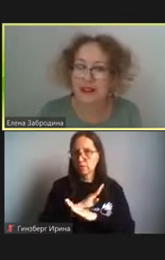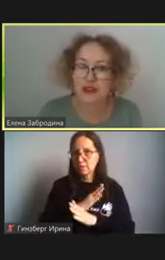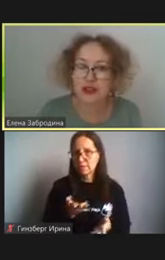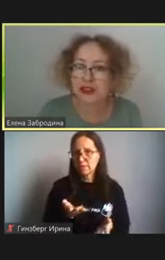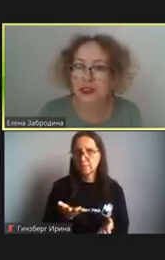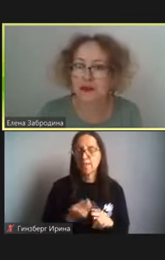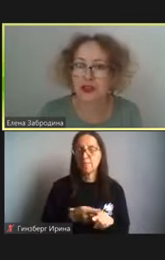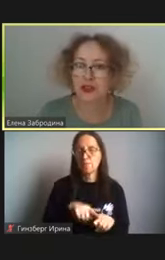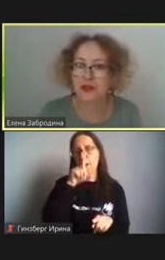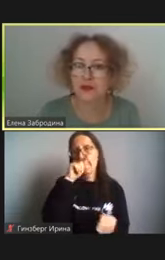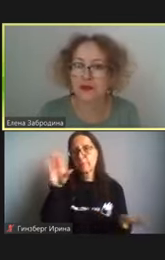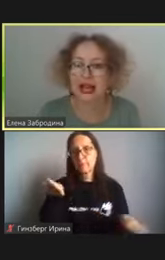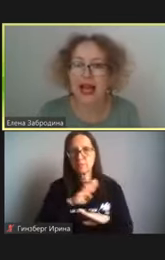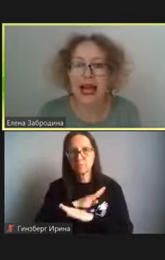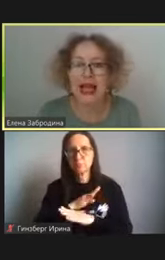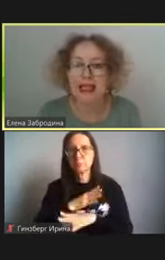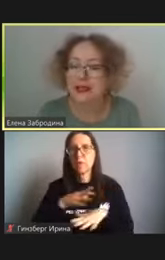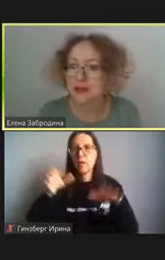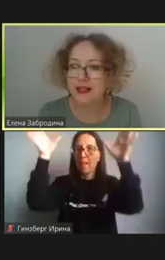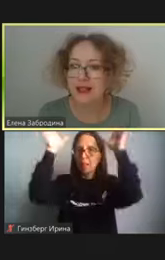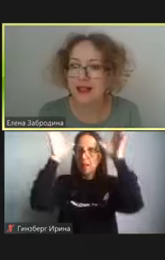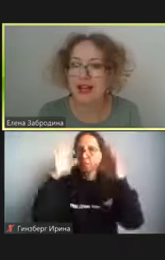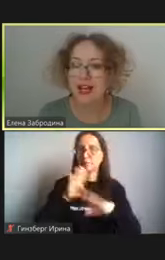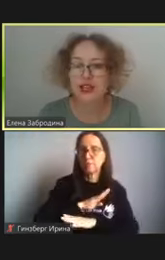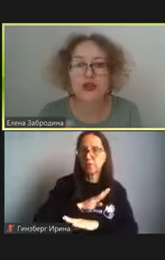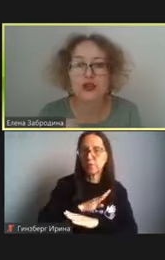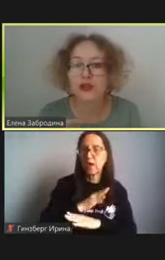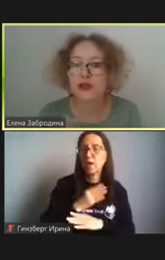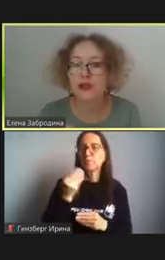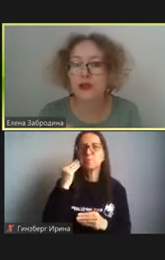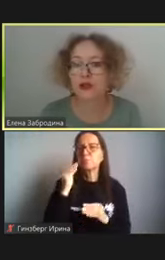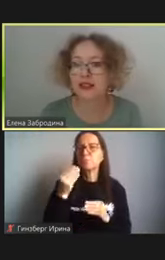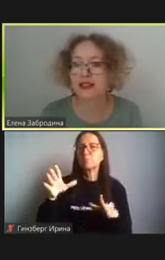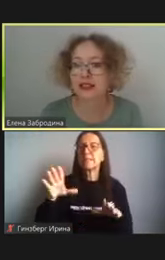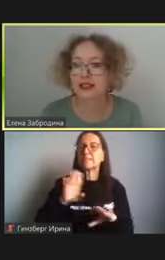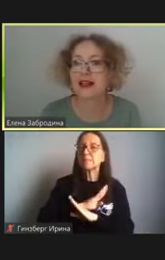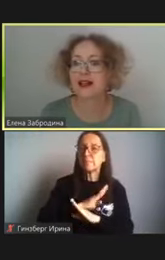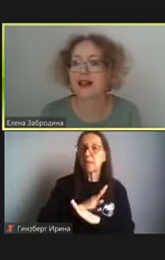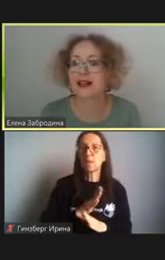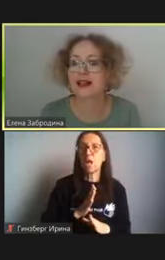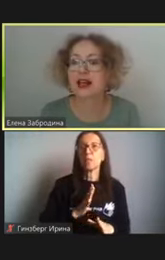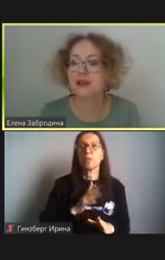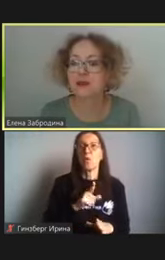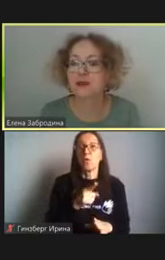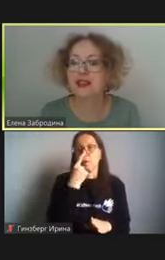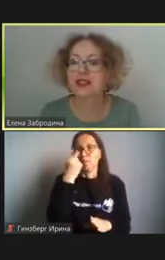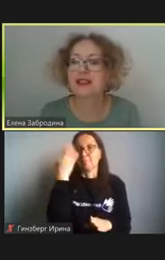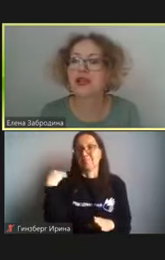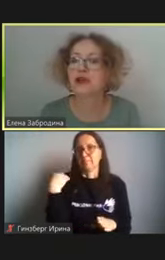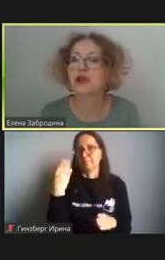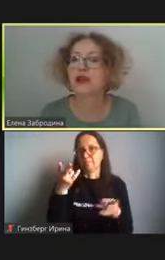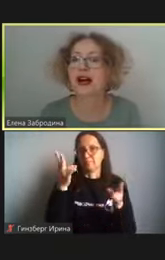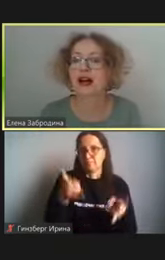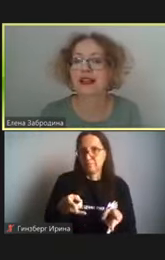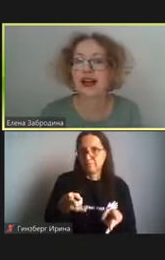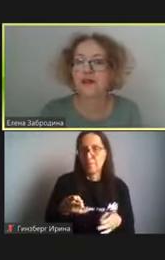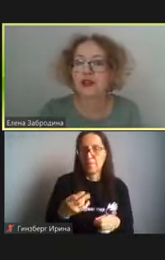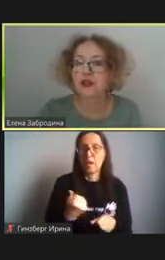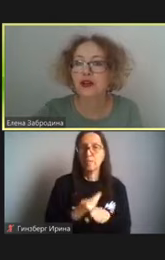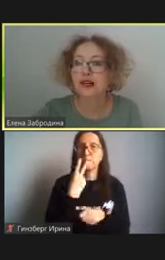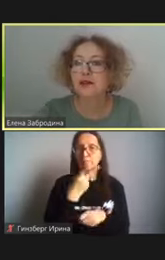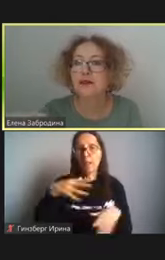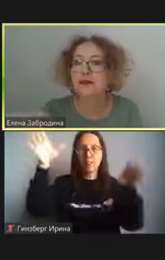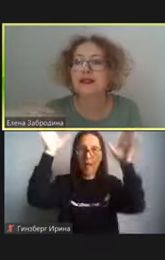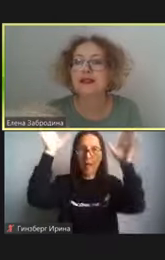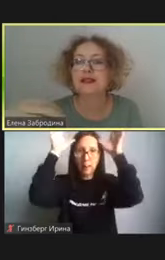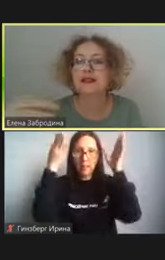дичь, все это мертво. И смерть, кажется, только-только застала их. Вот посмотрите на эту лань, вот